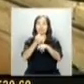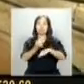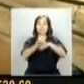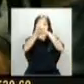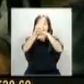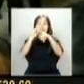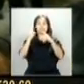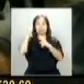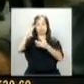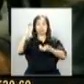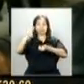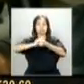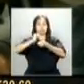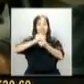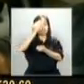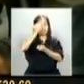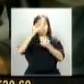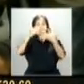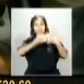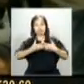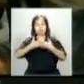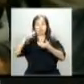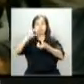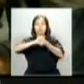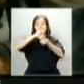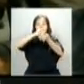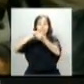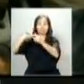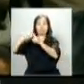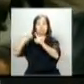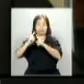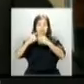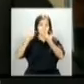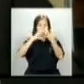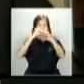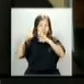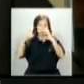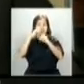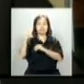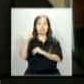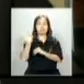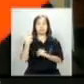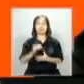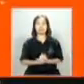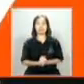ความสัมพันธ์ของอิสราเอลและสหรัฐกับพันธมิตรประเทศอื่นๆมีความตึงเครียดมากขึ้น